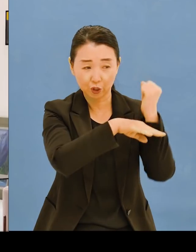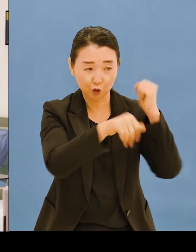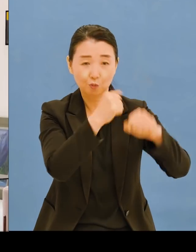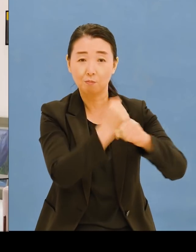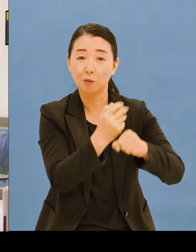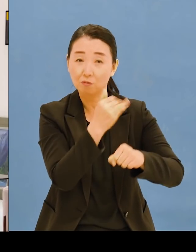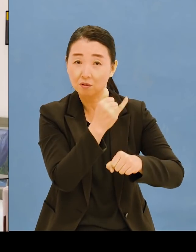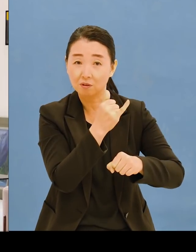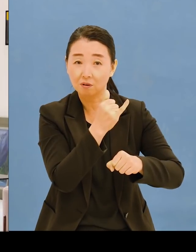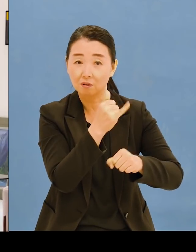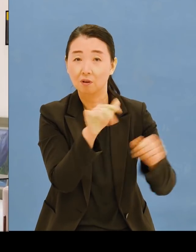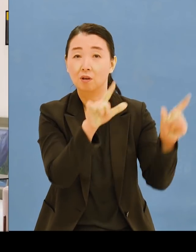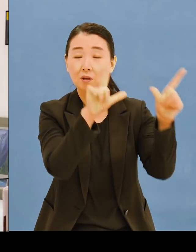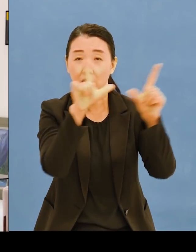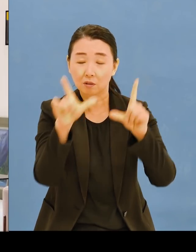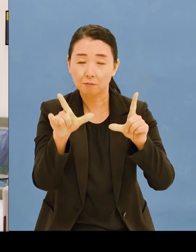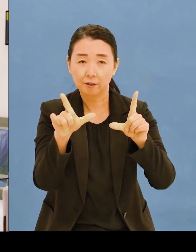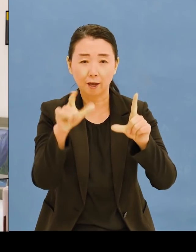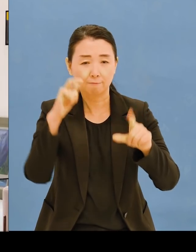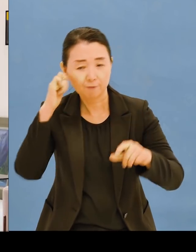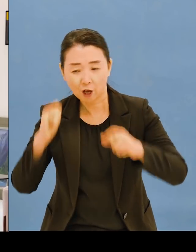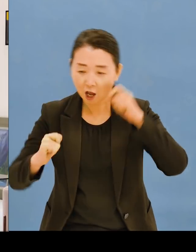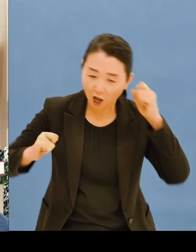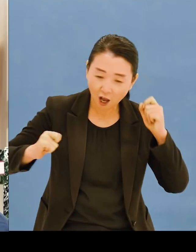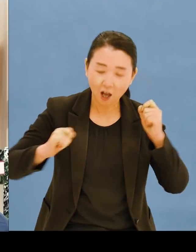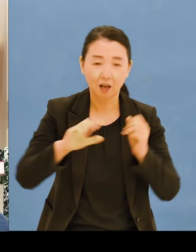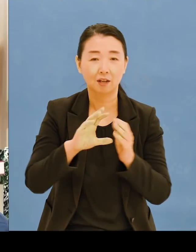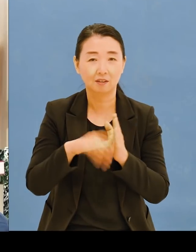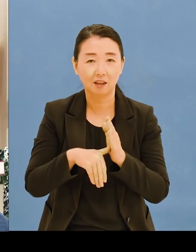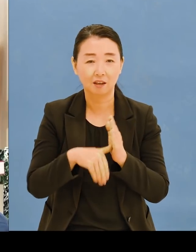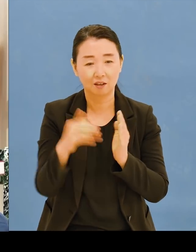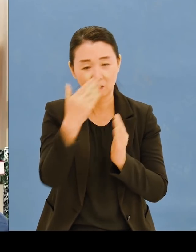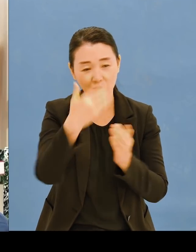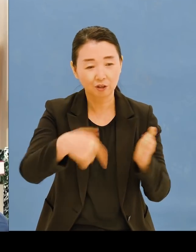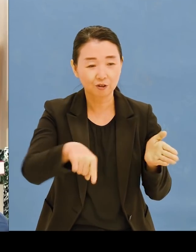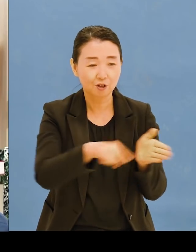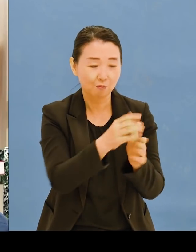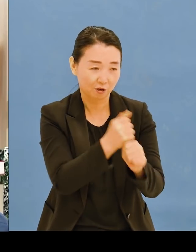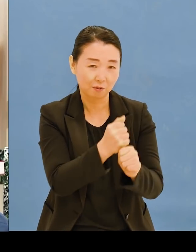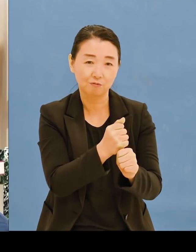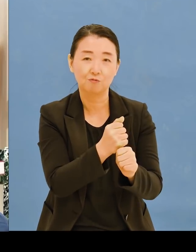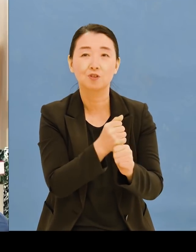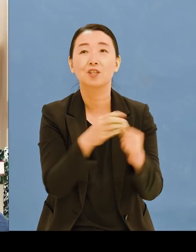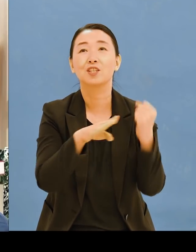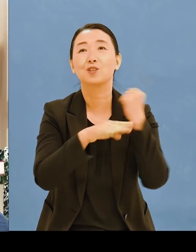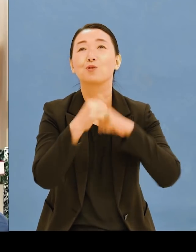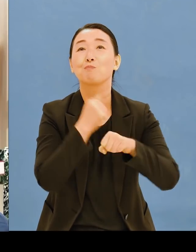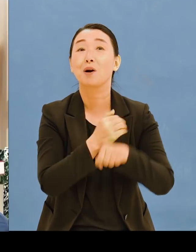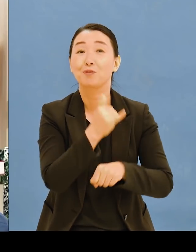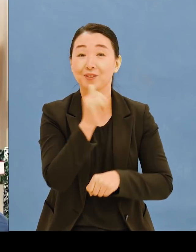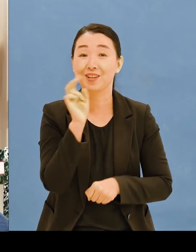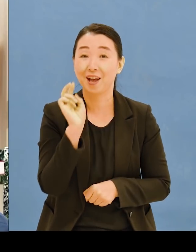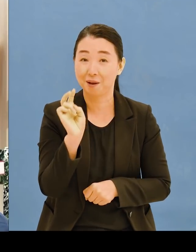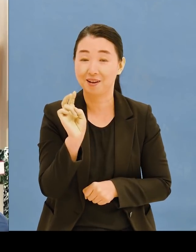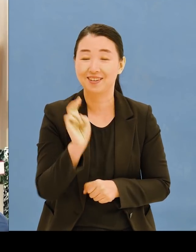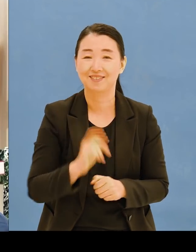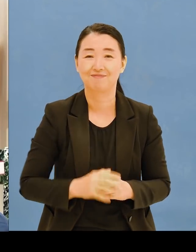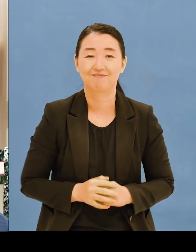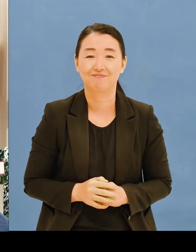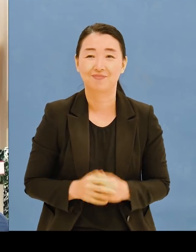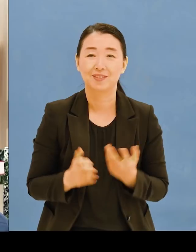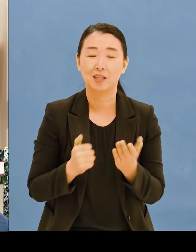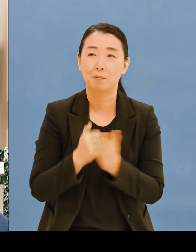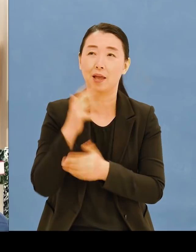있지 않을까. 네. 삶에서 좌우로 흔들릴 때 딱 우리 청년들을 붙잡아 줄 수 있는 기준이 생기지 않을까. 네. 그런 마음을